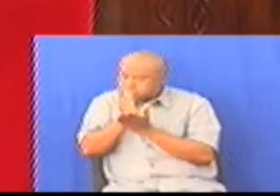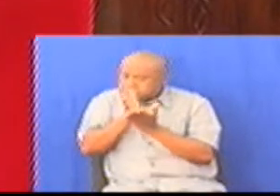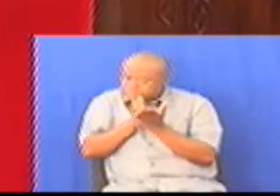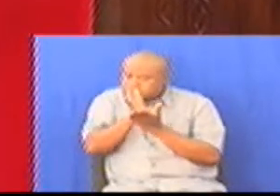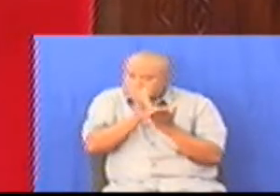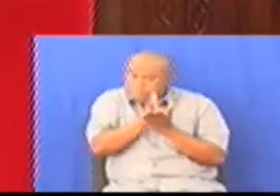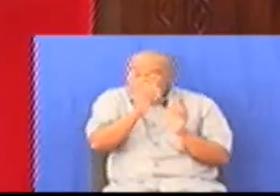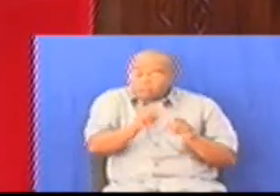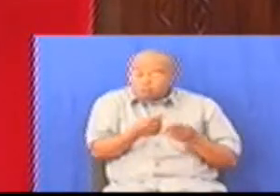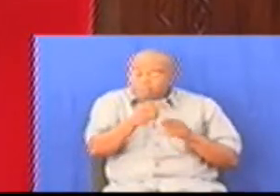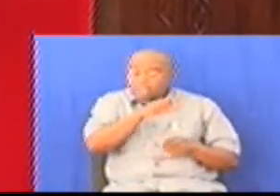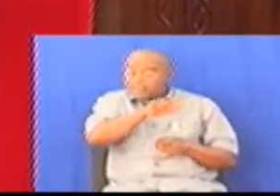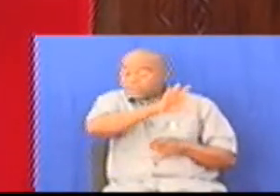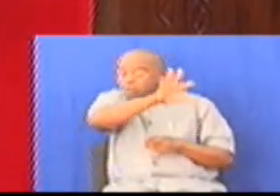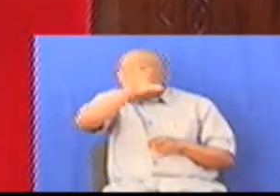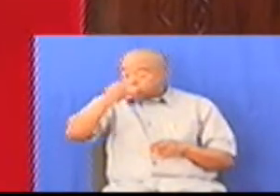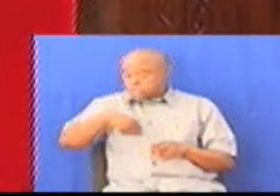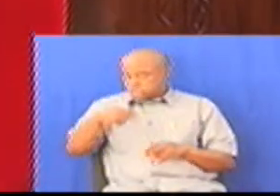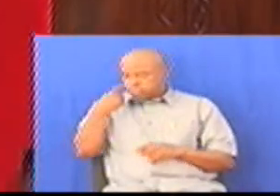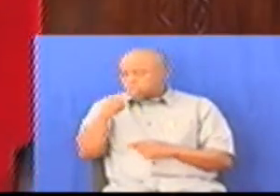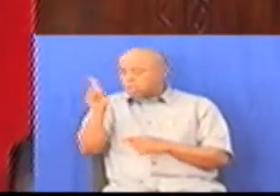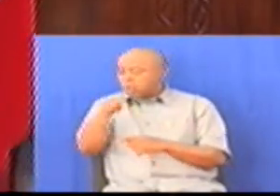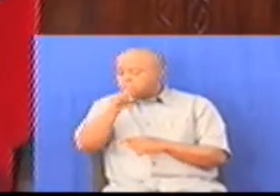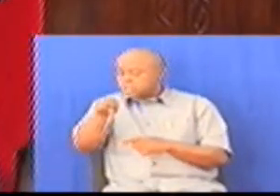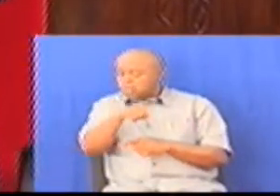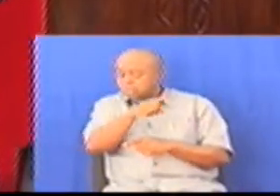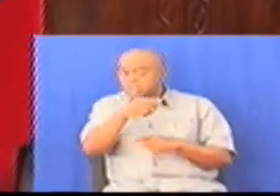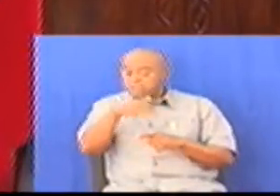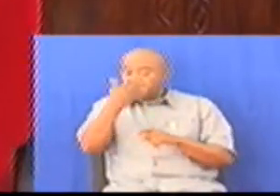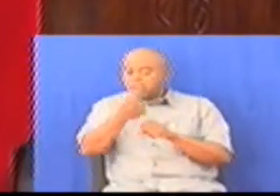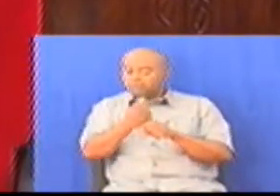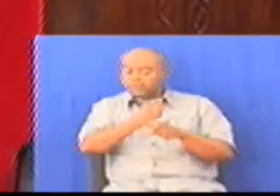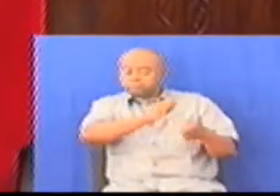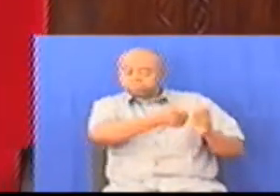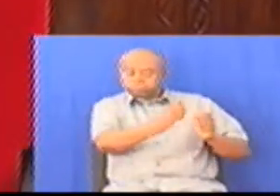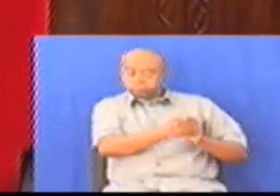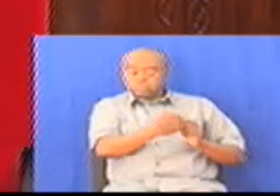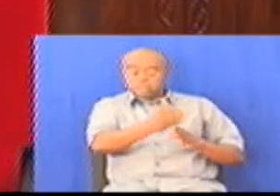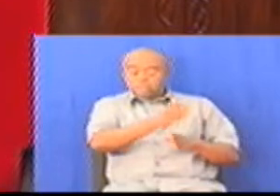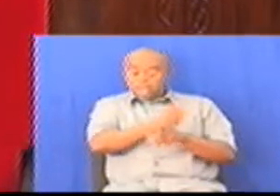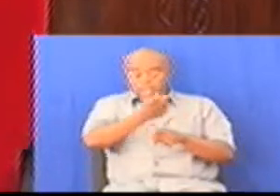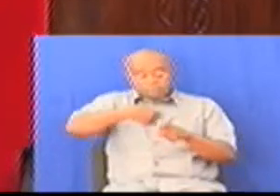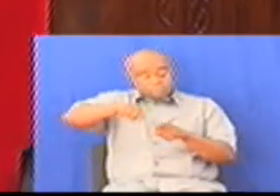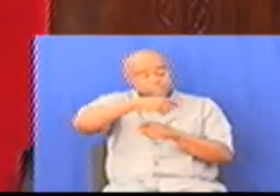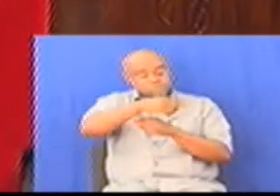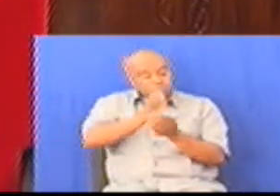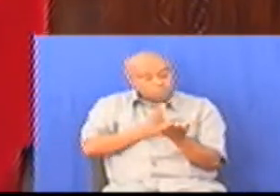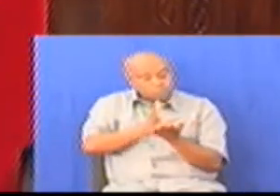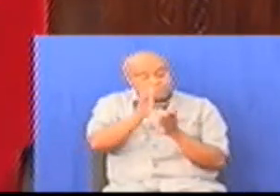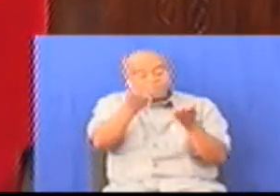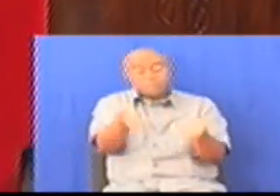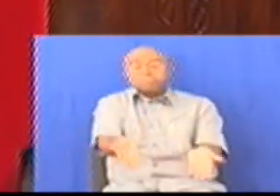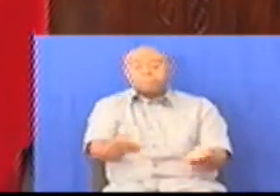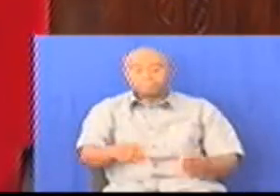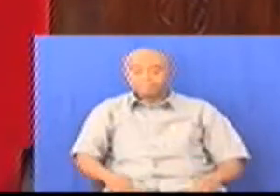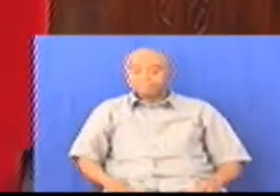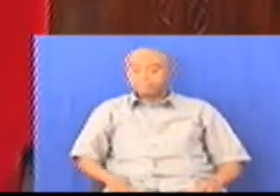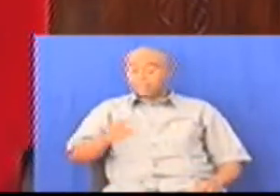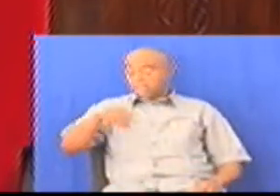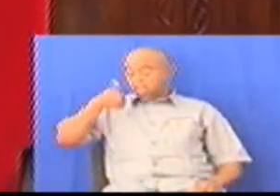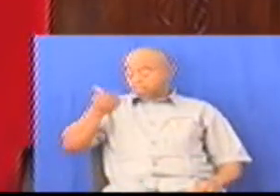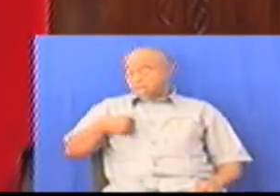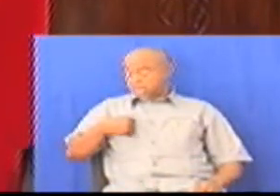ambayo tumeonyesha kasoro na kuyafanyia marekebisho kabla mswada huu haujapitishwa na bunge. Baada ya kusema hayo, Mheshimiwa